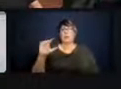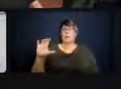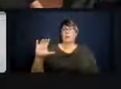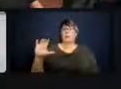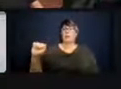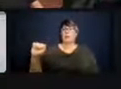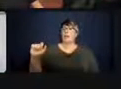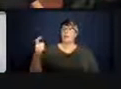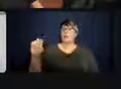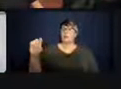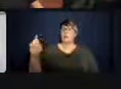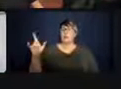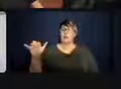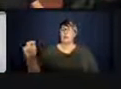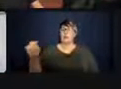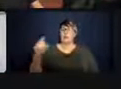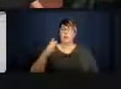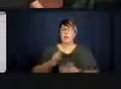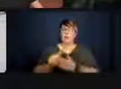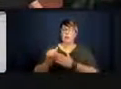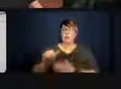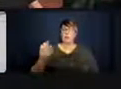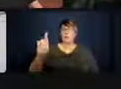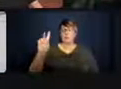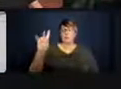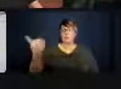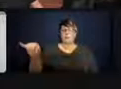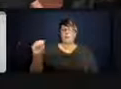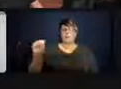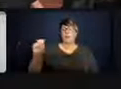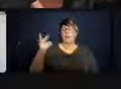أليكس كريغون.